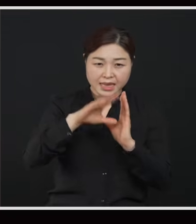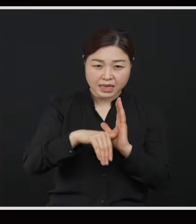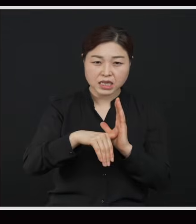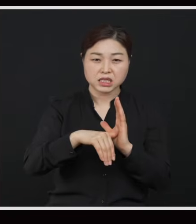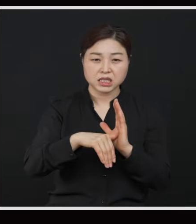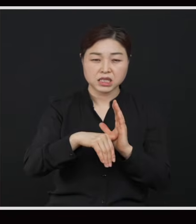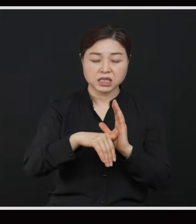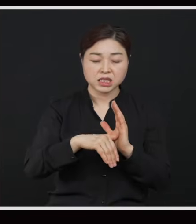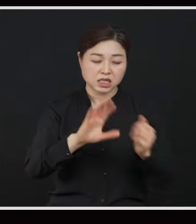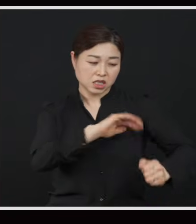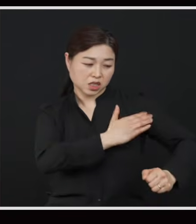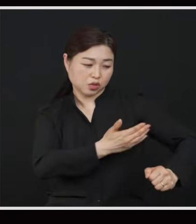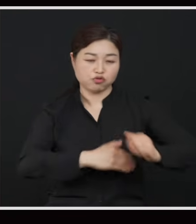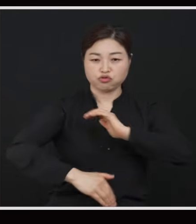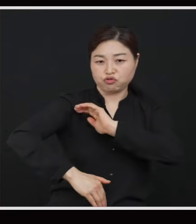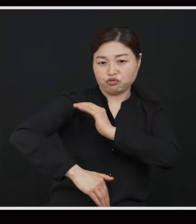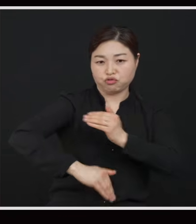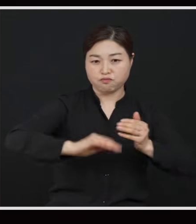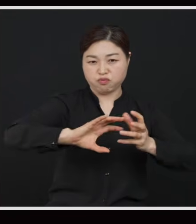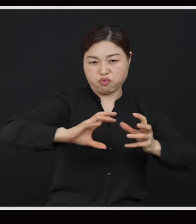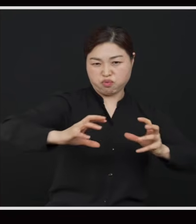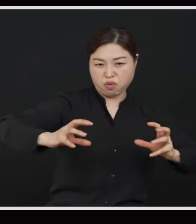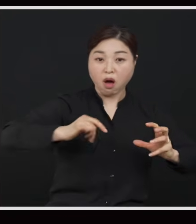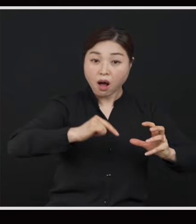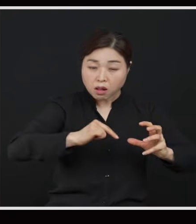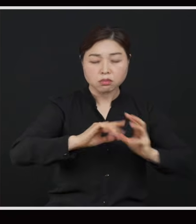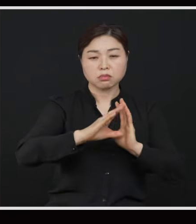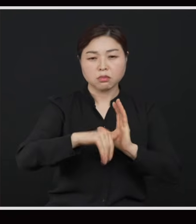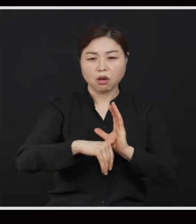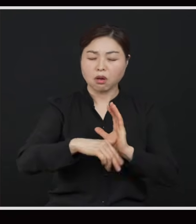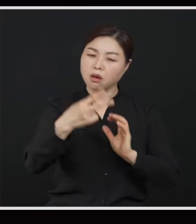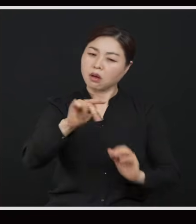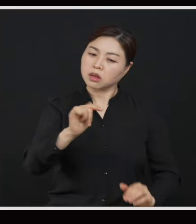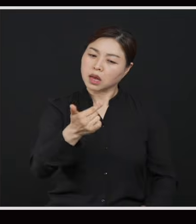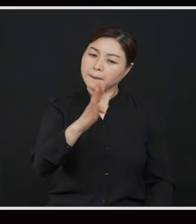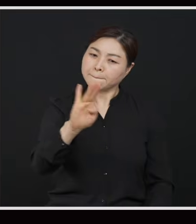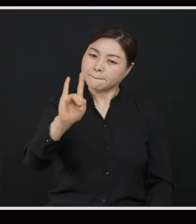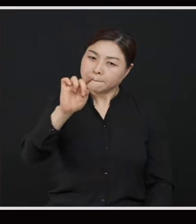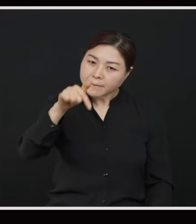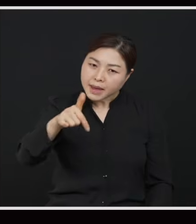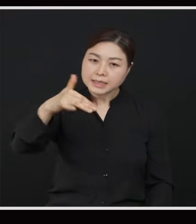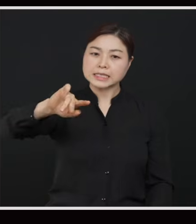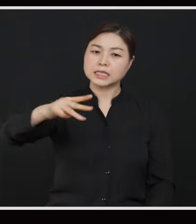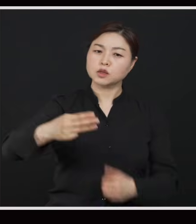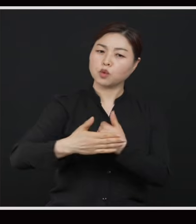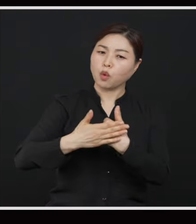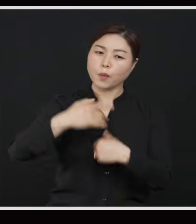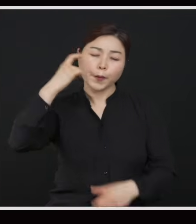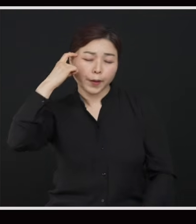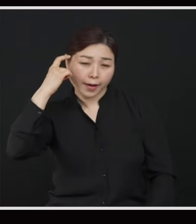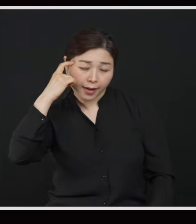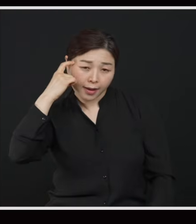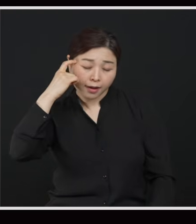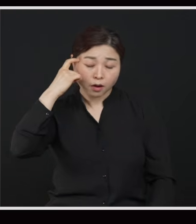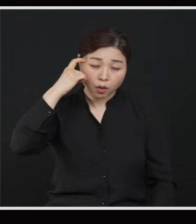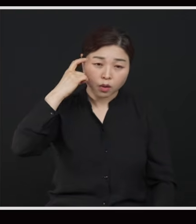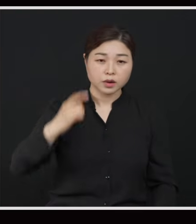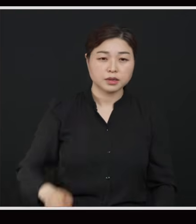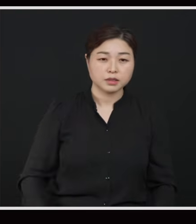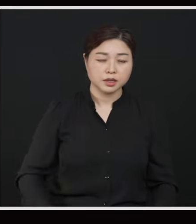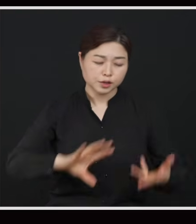근데 이게 옛날에는 이게 왜 근육 키우는데 왜 도움이 되지? 그럼 옛날 설명은